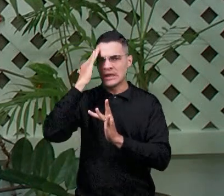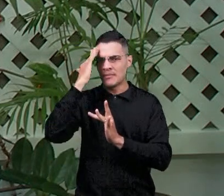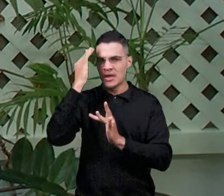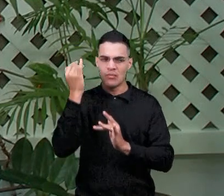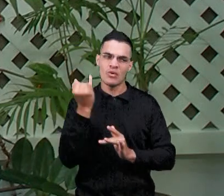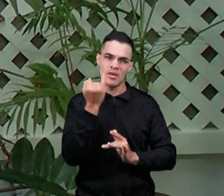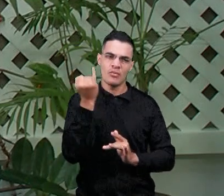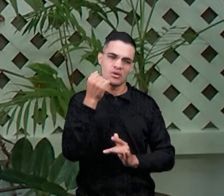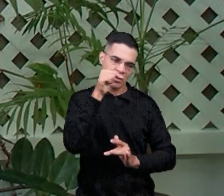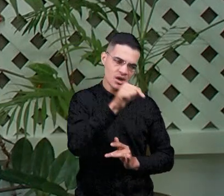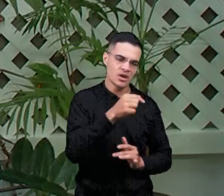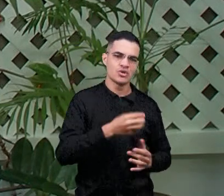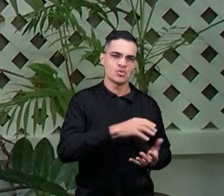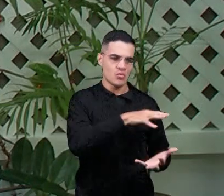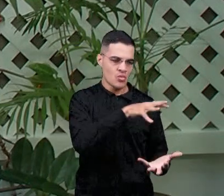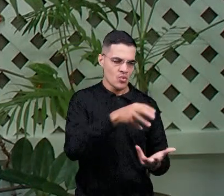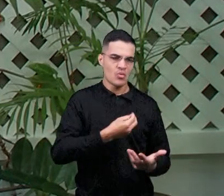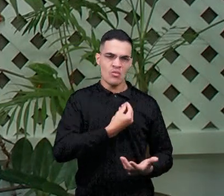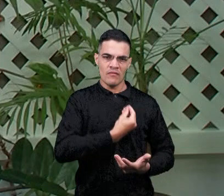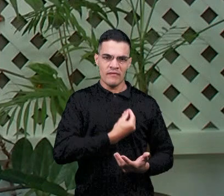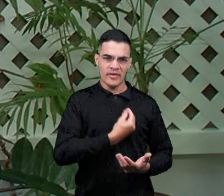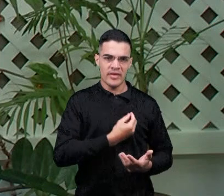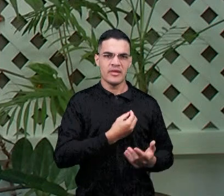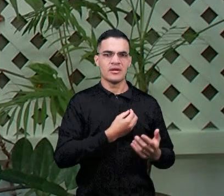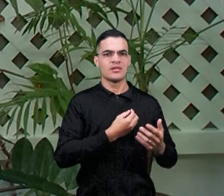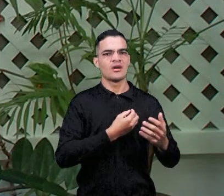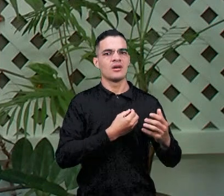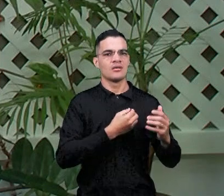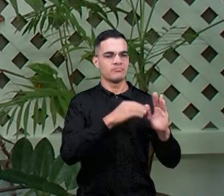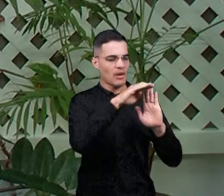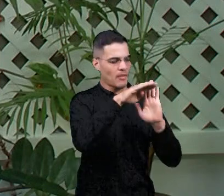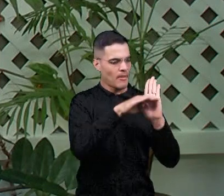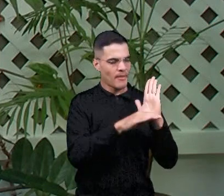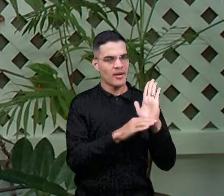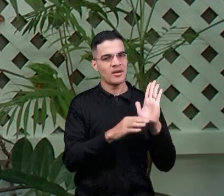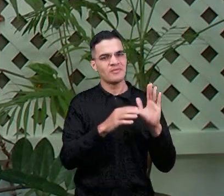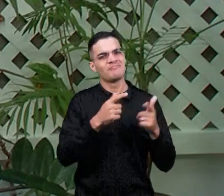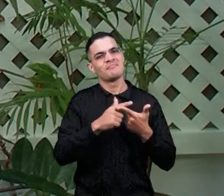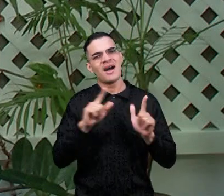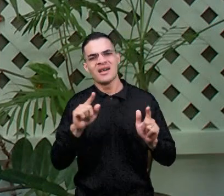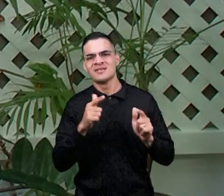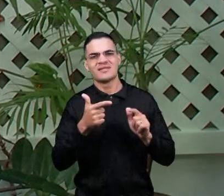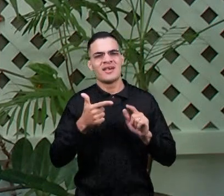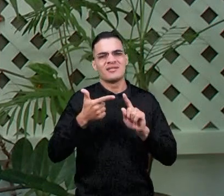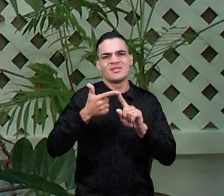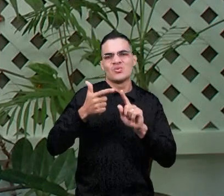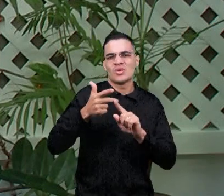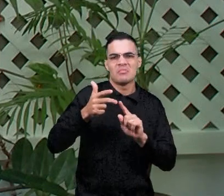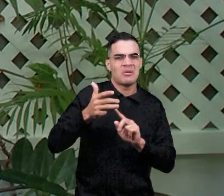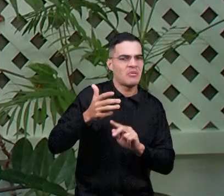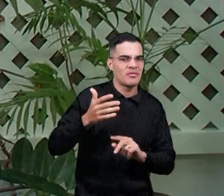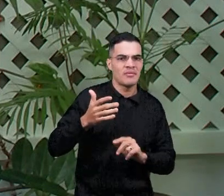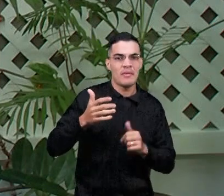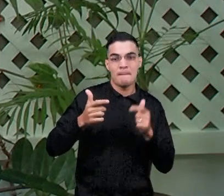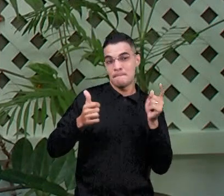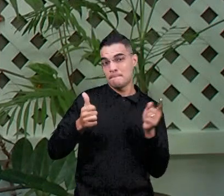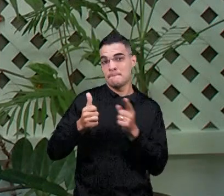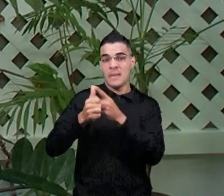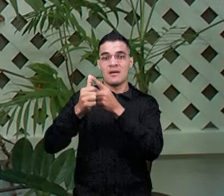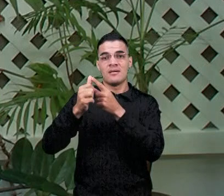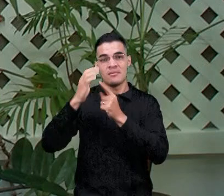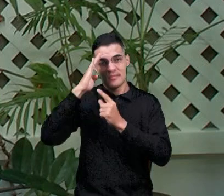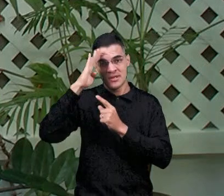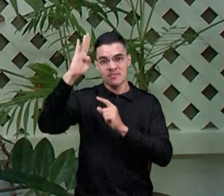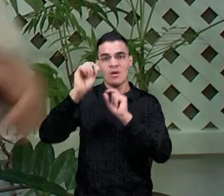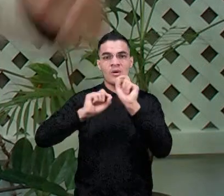sont secondaires. Et ce qui importe aujourd'hui, c'est l'expérience personnelle de chacun par rapport au